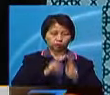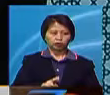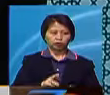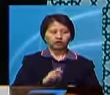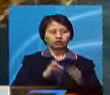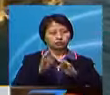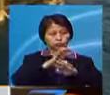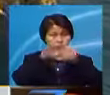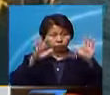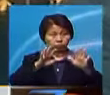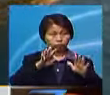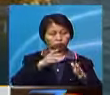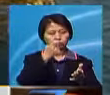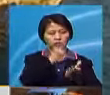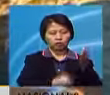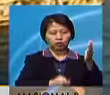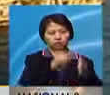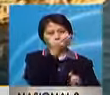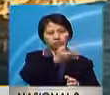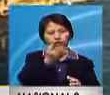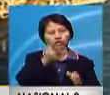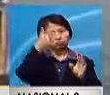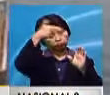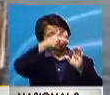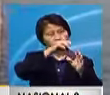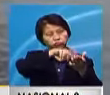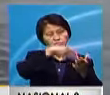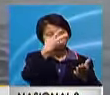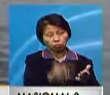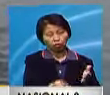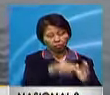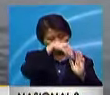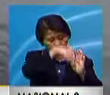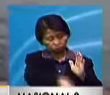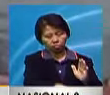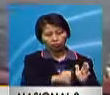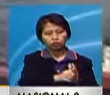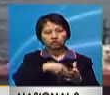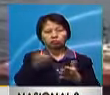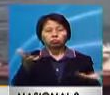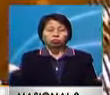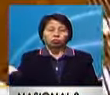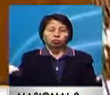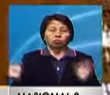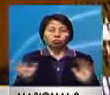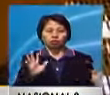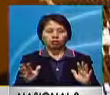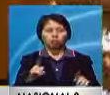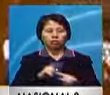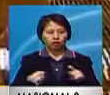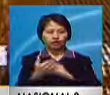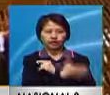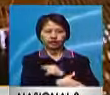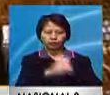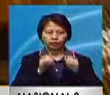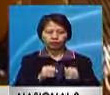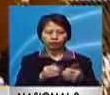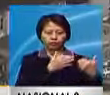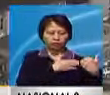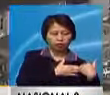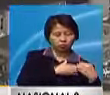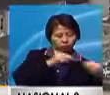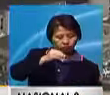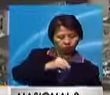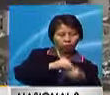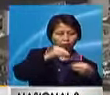Jelasnya, senario kejatuhan harga komoditi termasuk minyak mentah adalah di luar kawalan. Namun negara dapat menampung